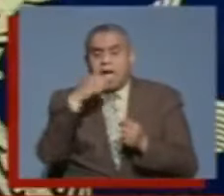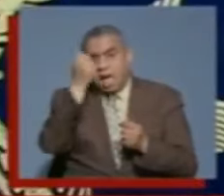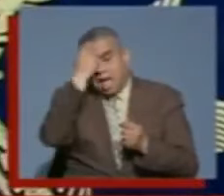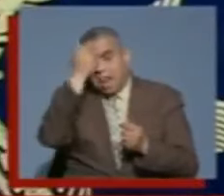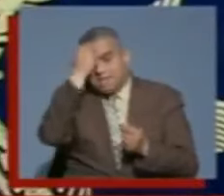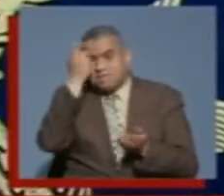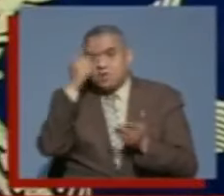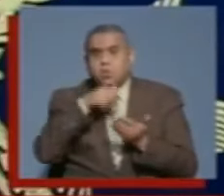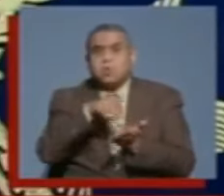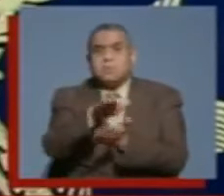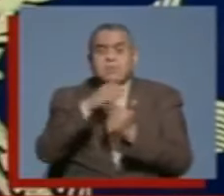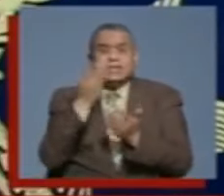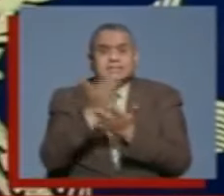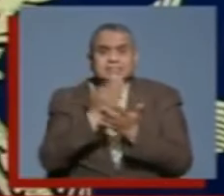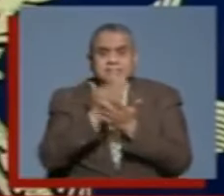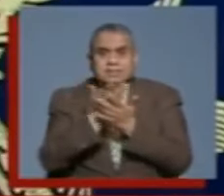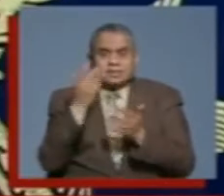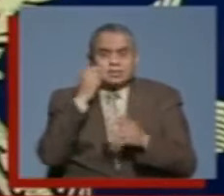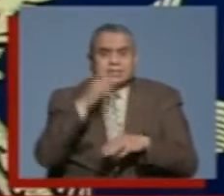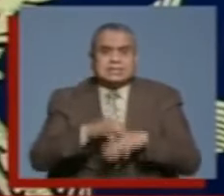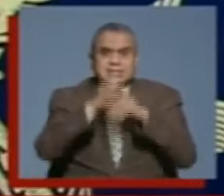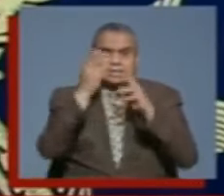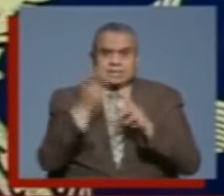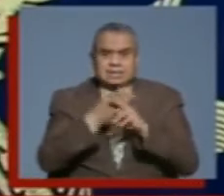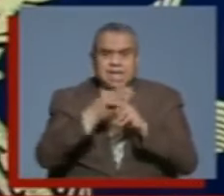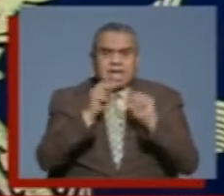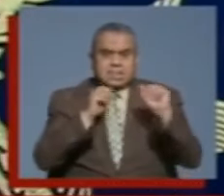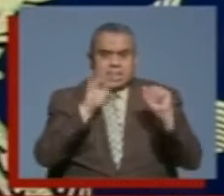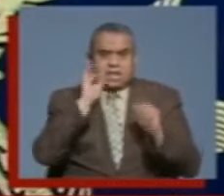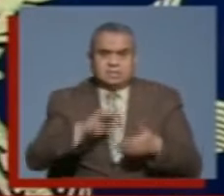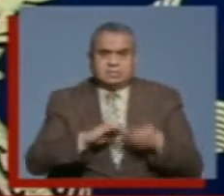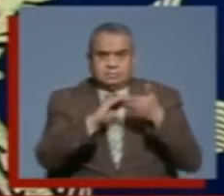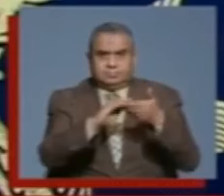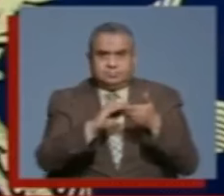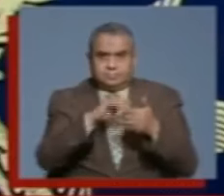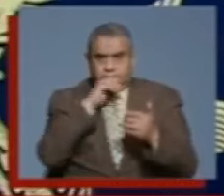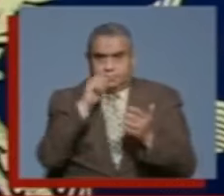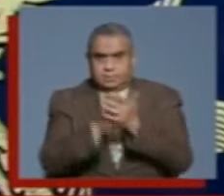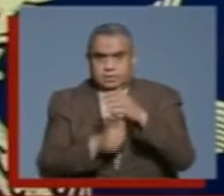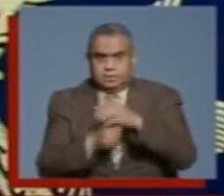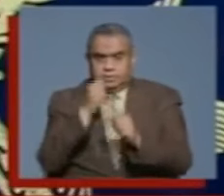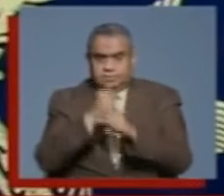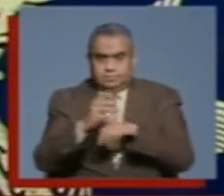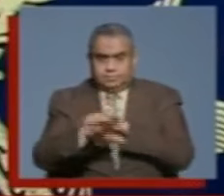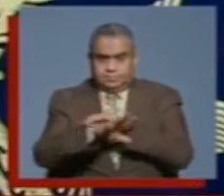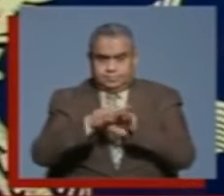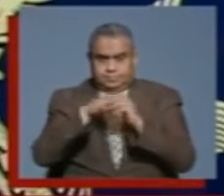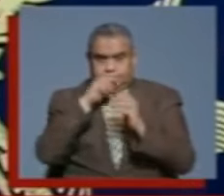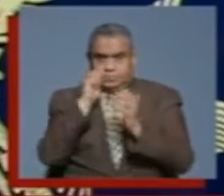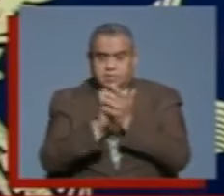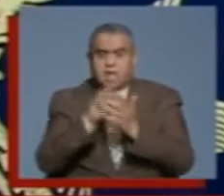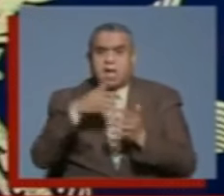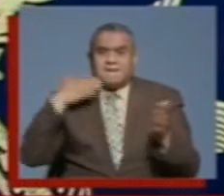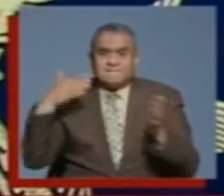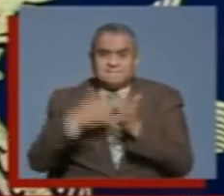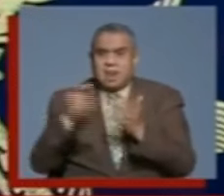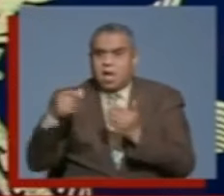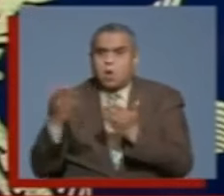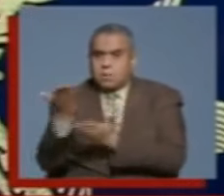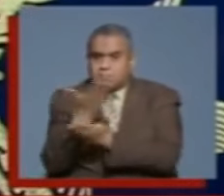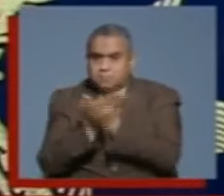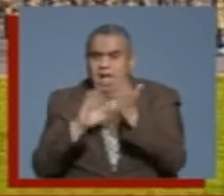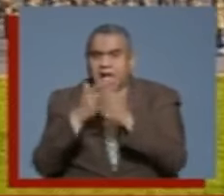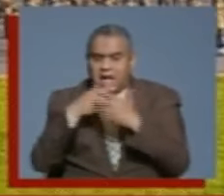يوميا لاحتياجات الناس. فإحنا بنتكلم على إن إحنا نصل إلى وقف إطلاق النار هدنة يعني، ونصل